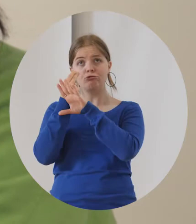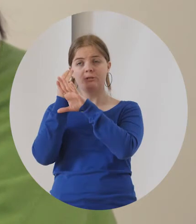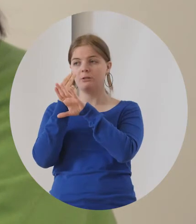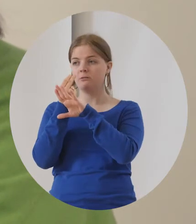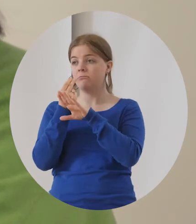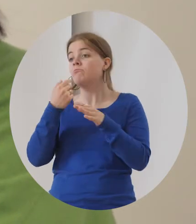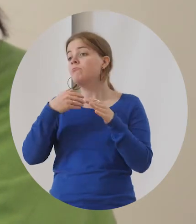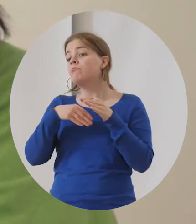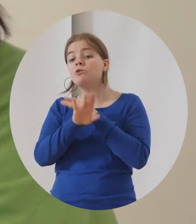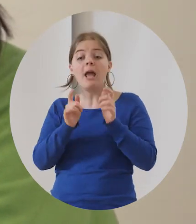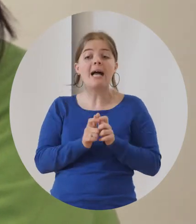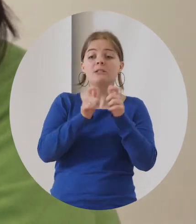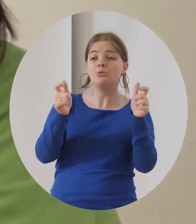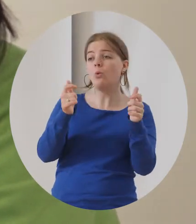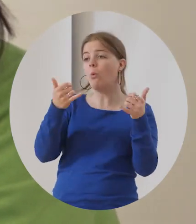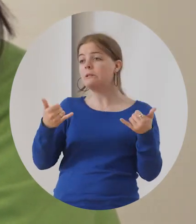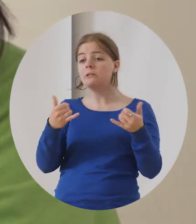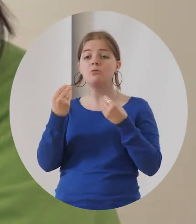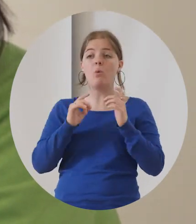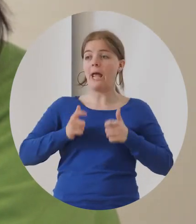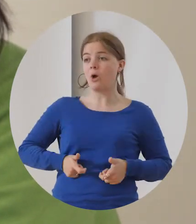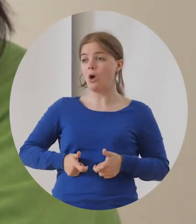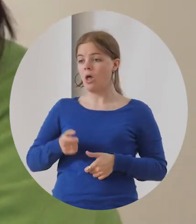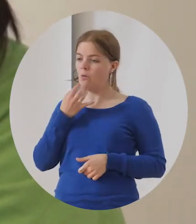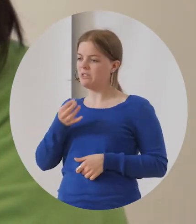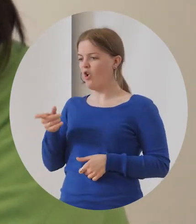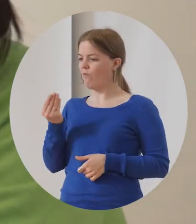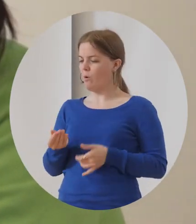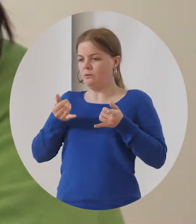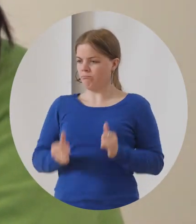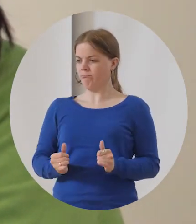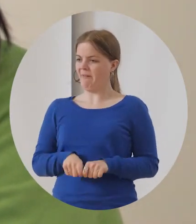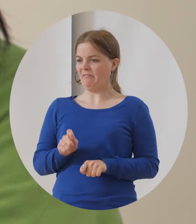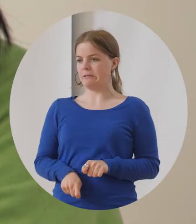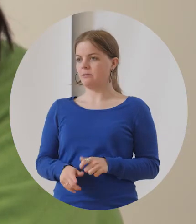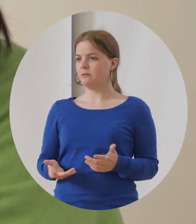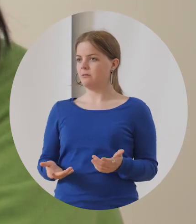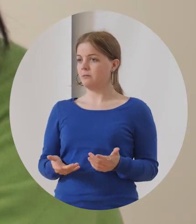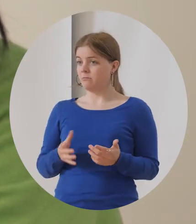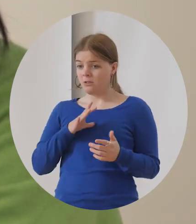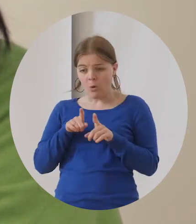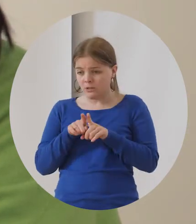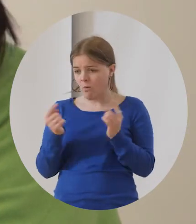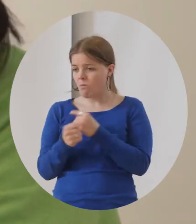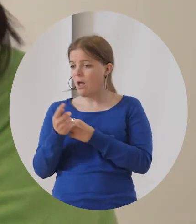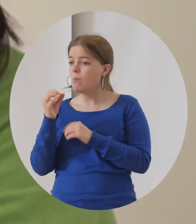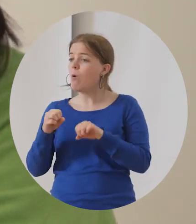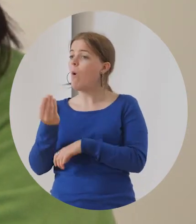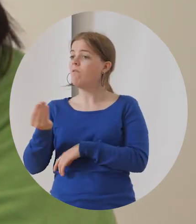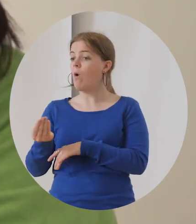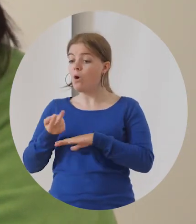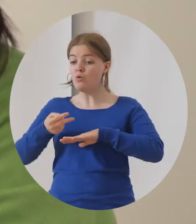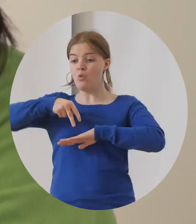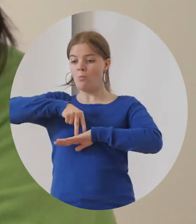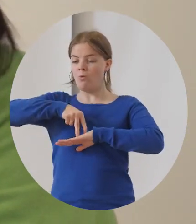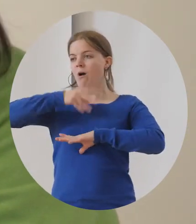nos institutions, dans nos écoles, quand un enfant est assis, il ne faut pas qu'il bouge. Il y a aussi des enfants qui apprennent mieux quand ils sont debout. Mais dans les classes,